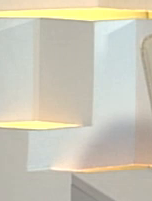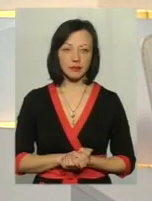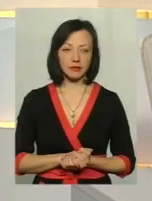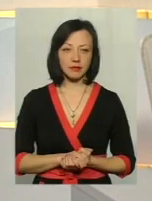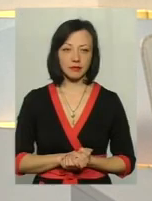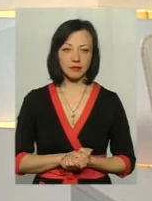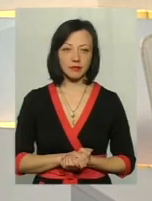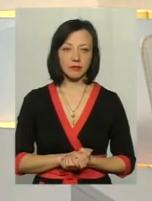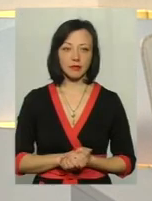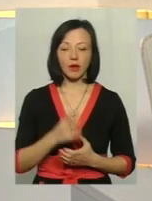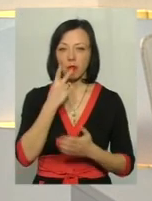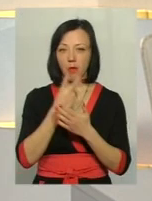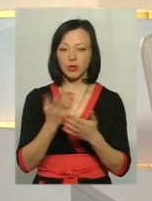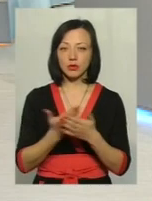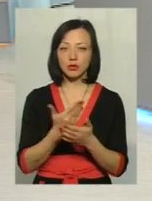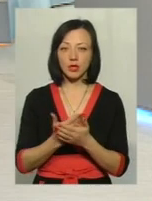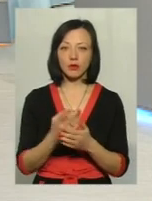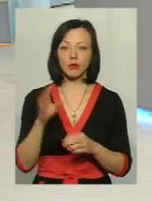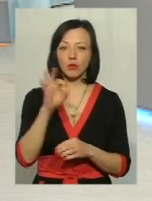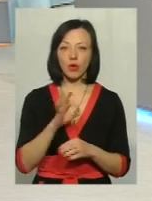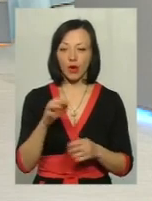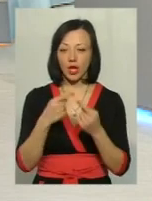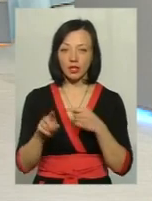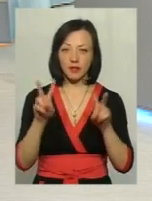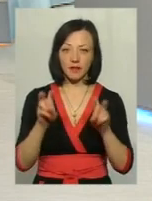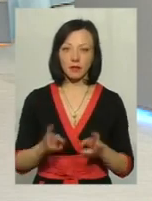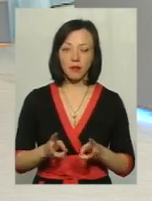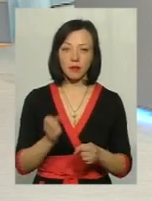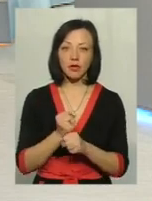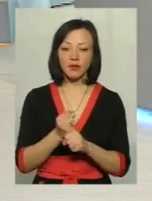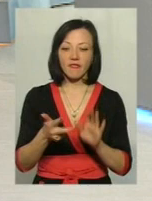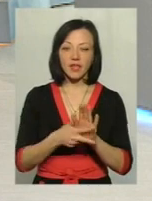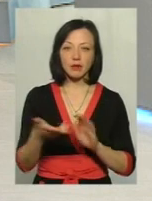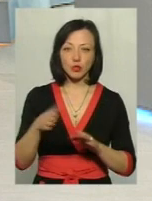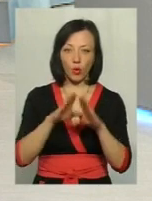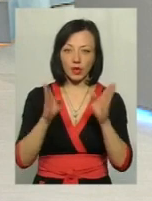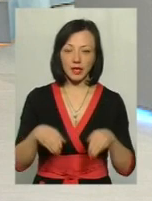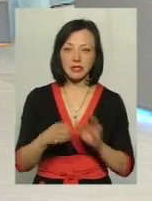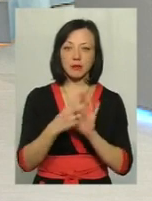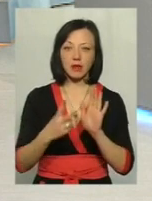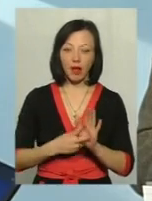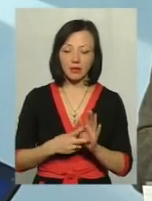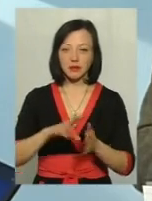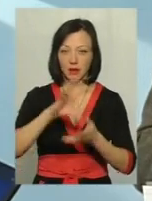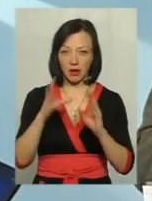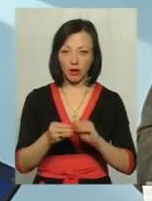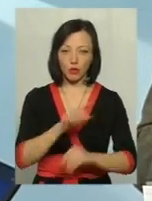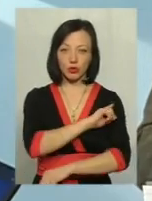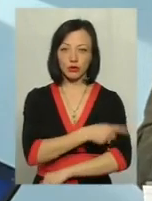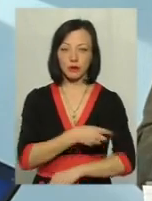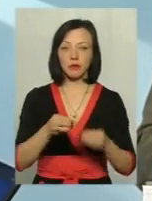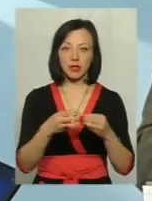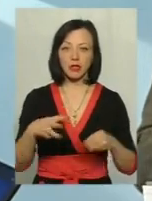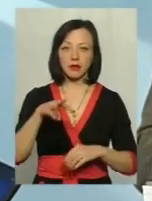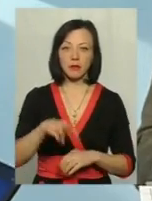Активний вид палива. Дійсно, у нас сьогодні на сьогоднішній день вже працює 8 котелень, 17 котлів загальною потужністю